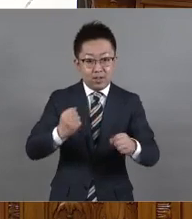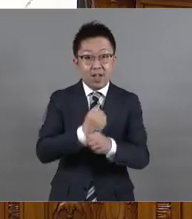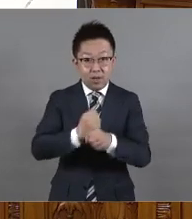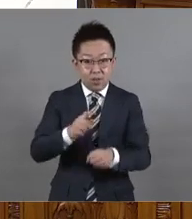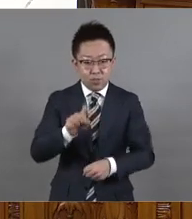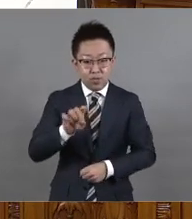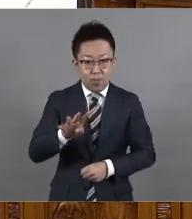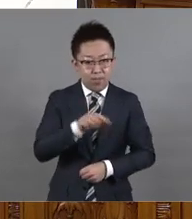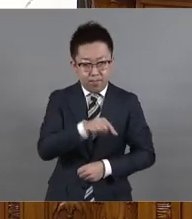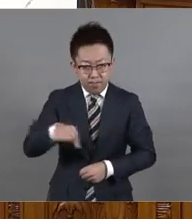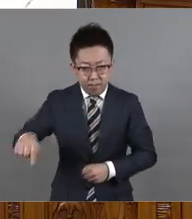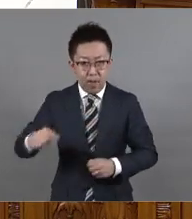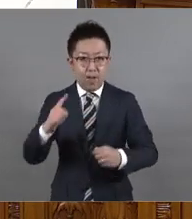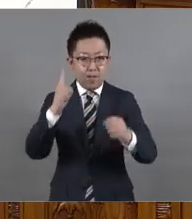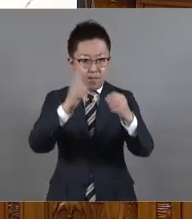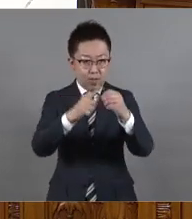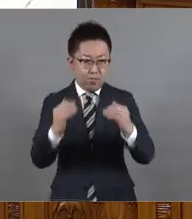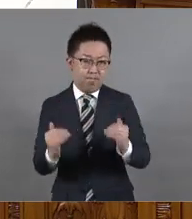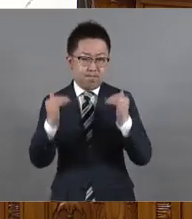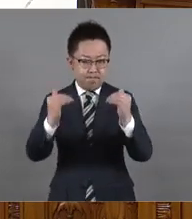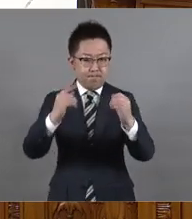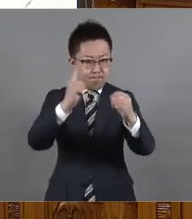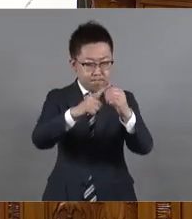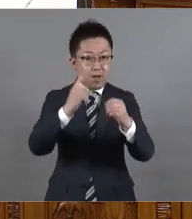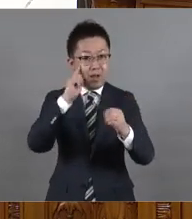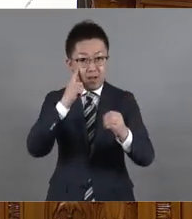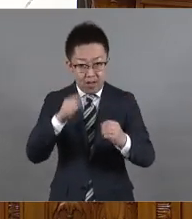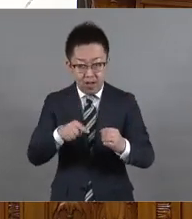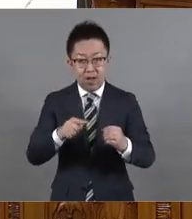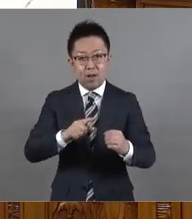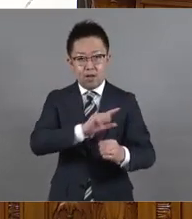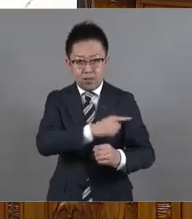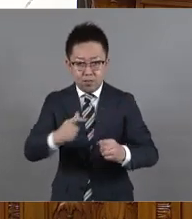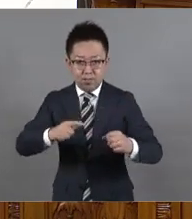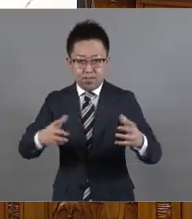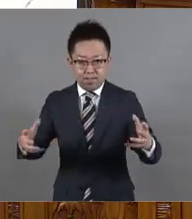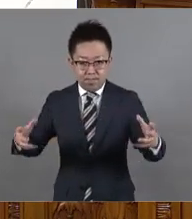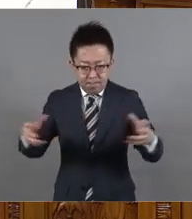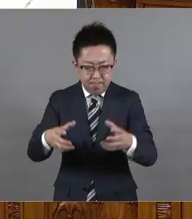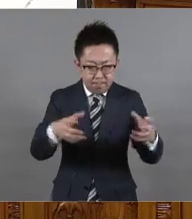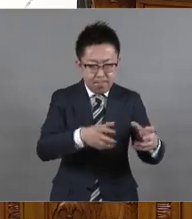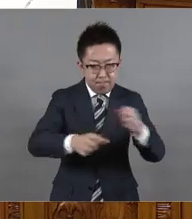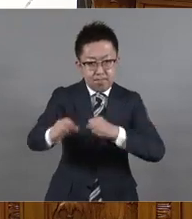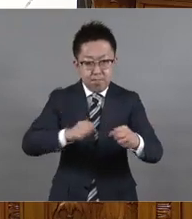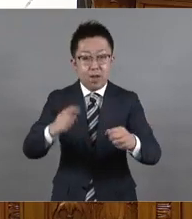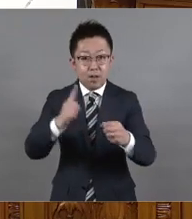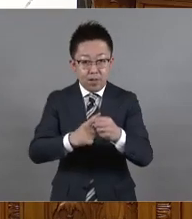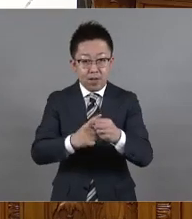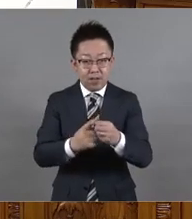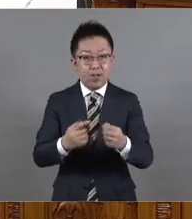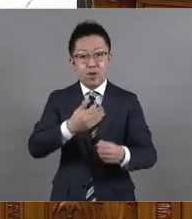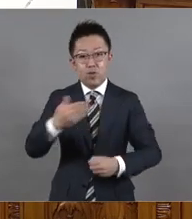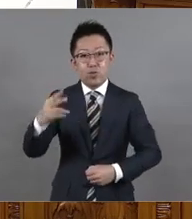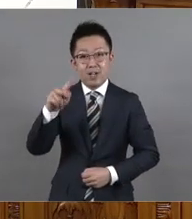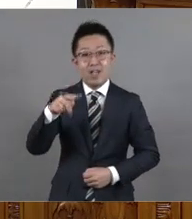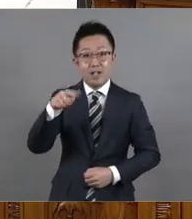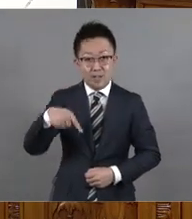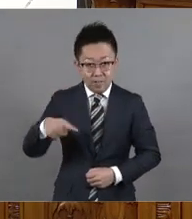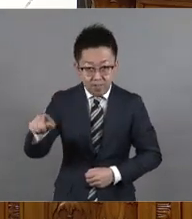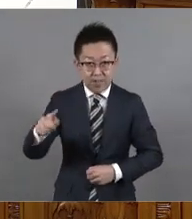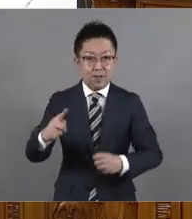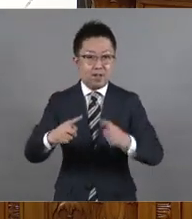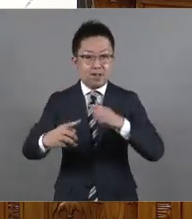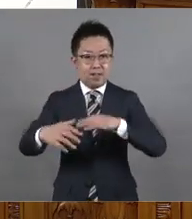目標を設定しあらゆる政策を総動員する戦略として昨年末にグリーン成長戦略が策定されまし